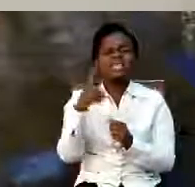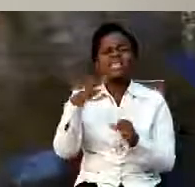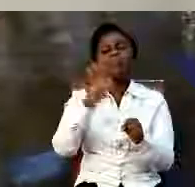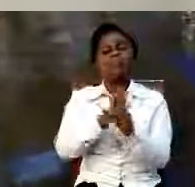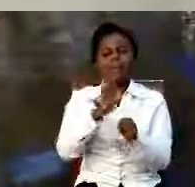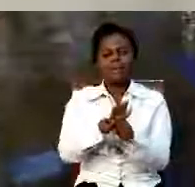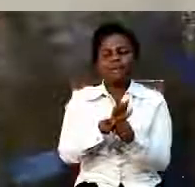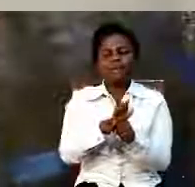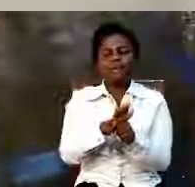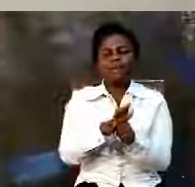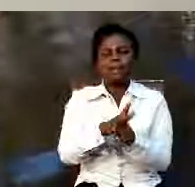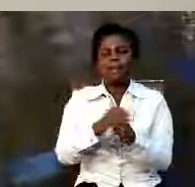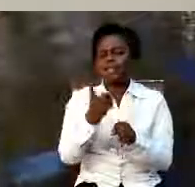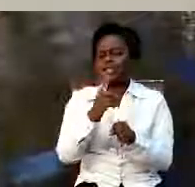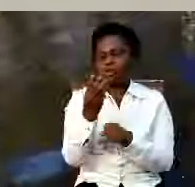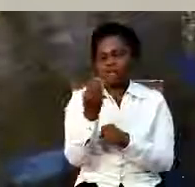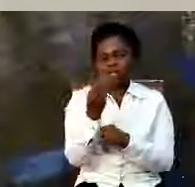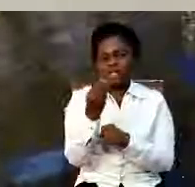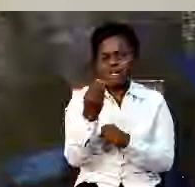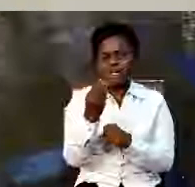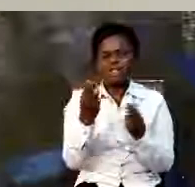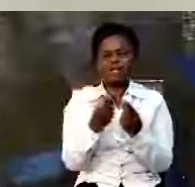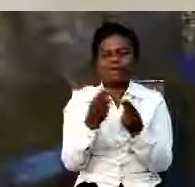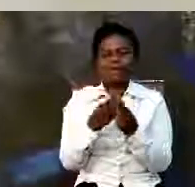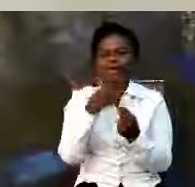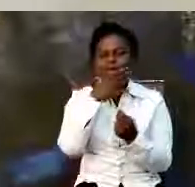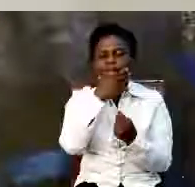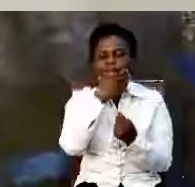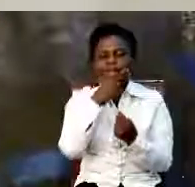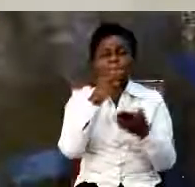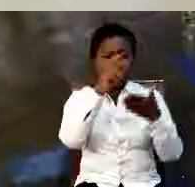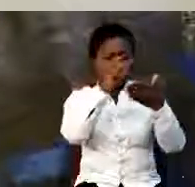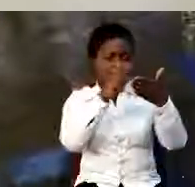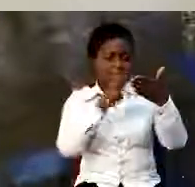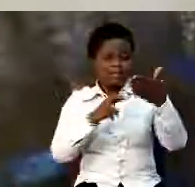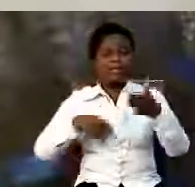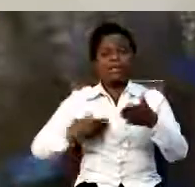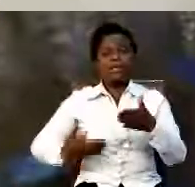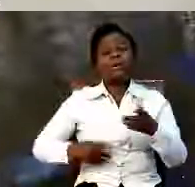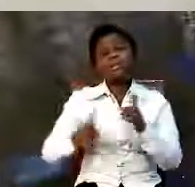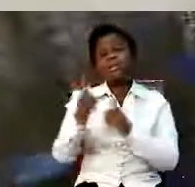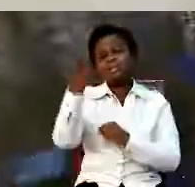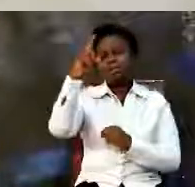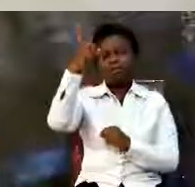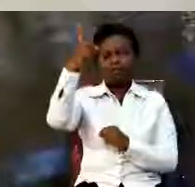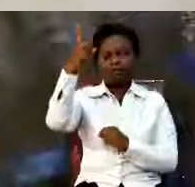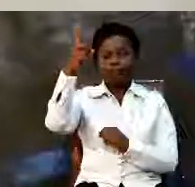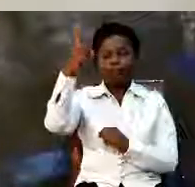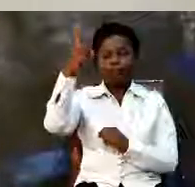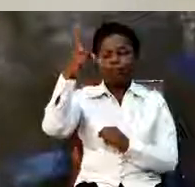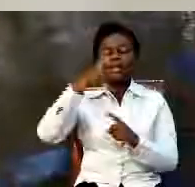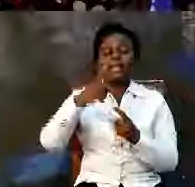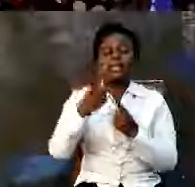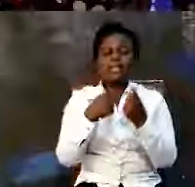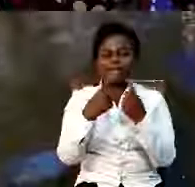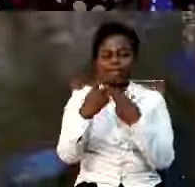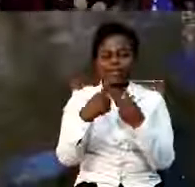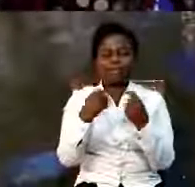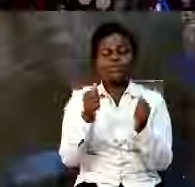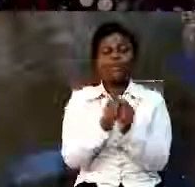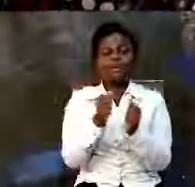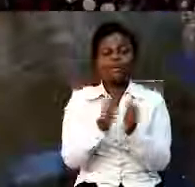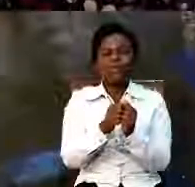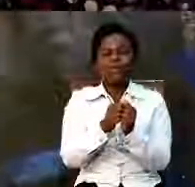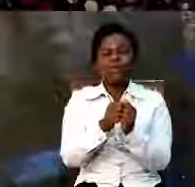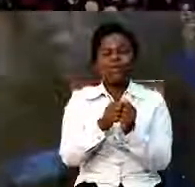mengi. Sio machache kama ya wanaume, yani list ya wanawake ni ndefu, nimejaribu kufupisha hapa. Hebu nimesema tu saba, lakini tazumzia manne. Jambo la